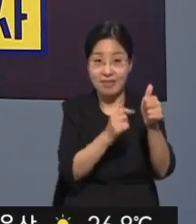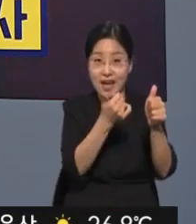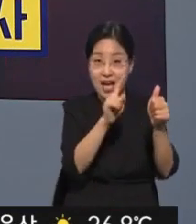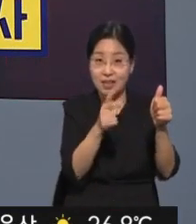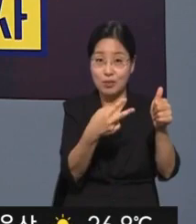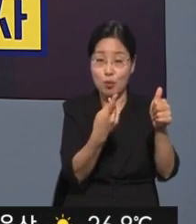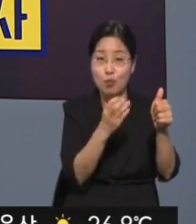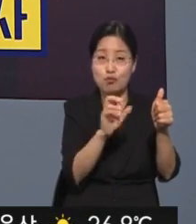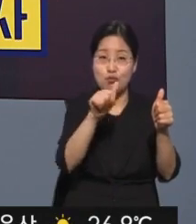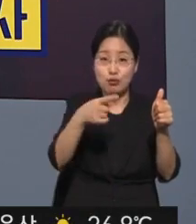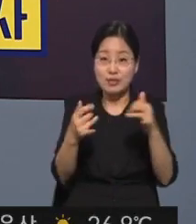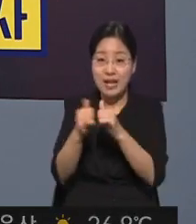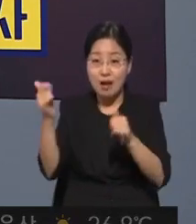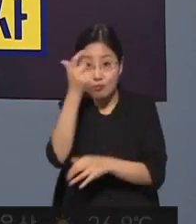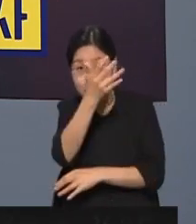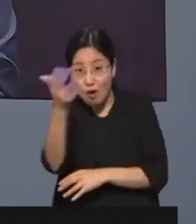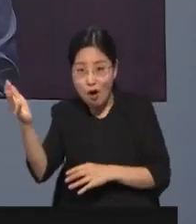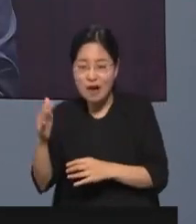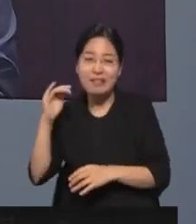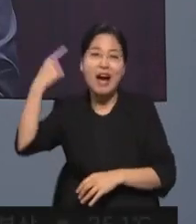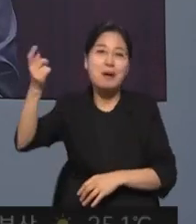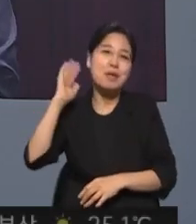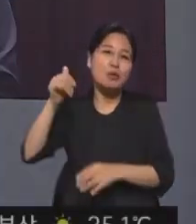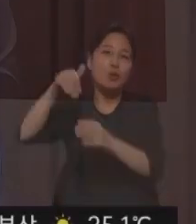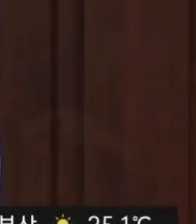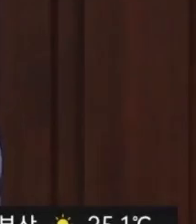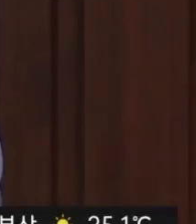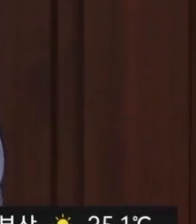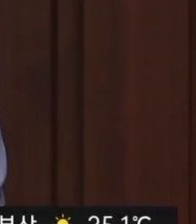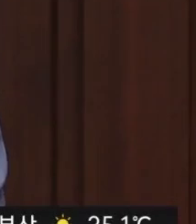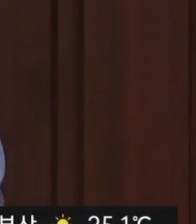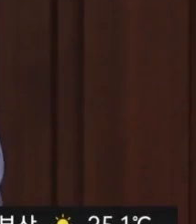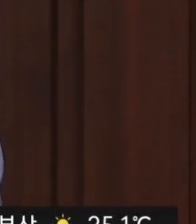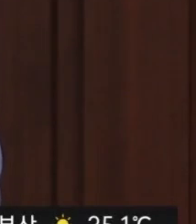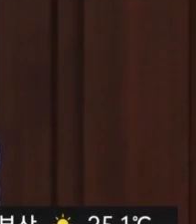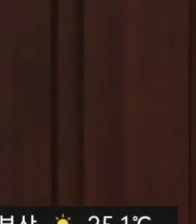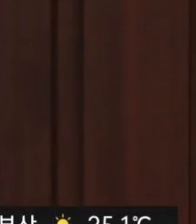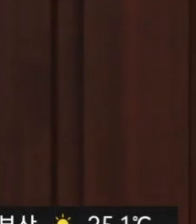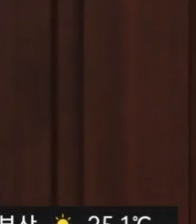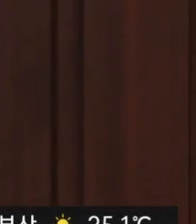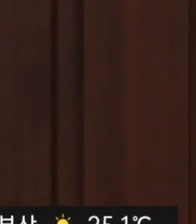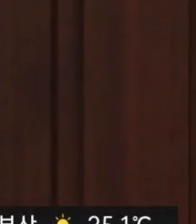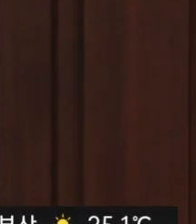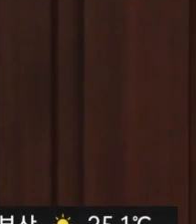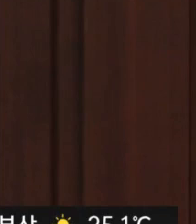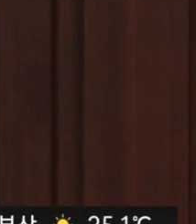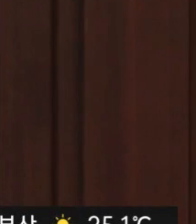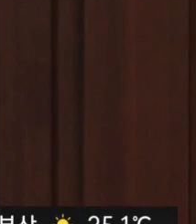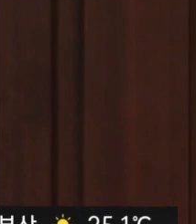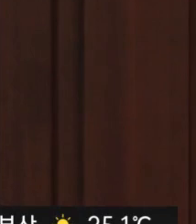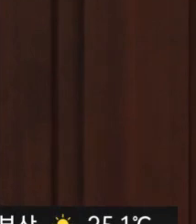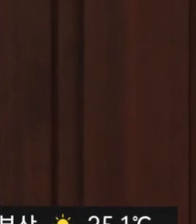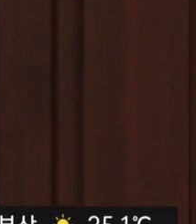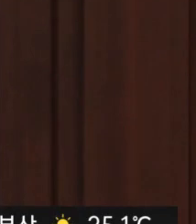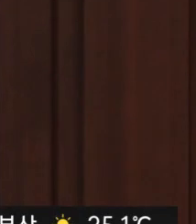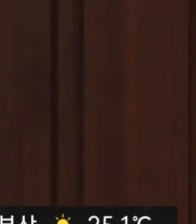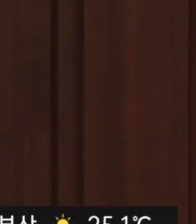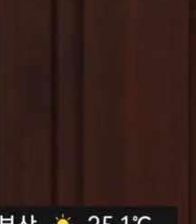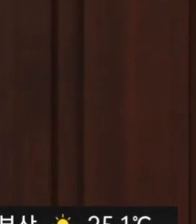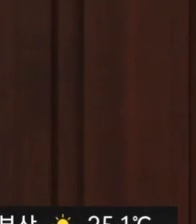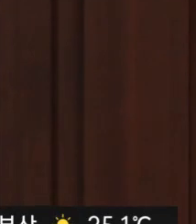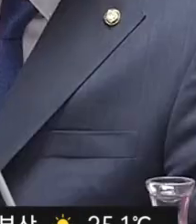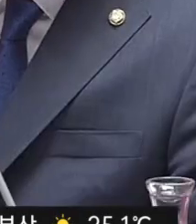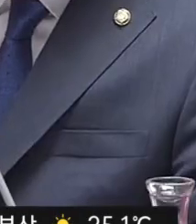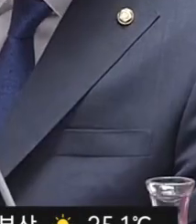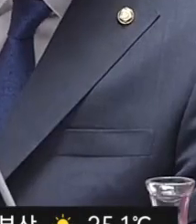것에 대해서 이렇게 말했습니다. 우리 한 장관님이 18.5%로 여권 주자에서 1등이에요. 깜짝 놀랄